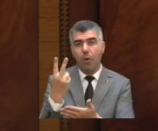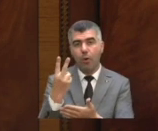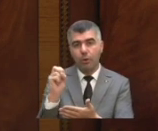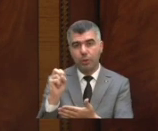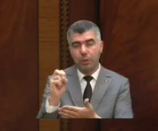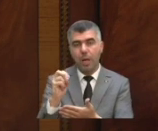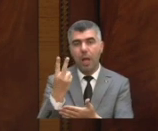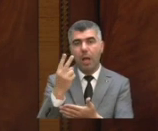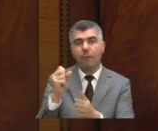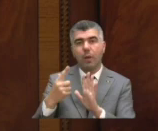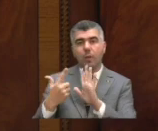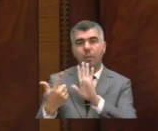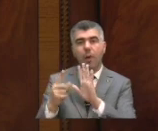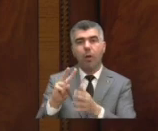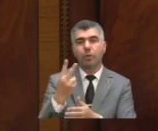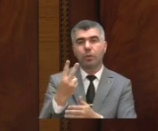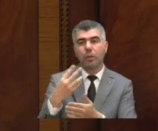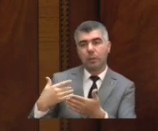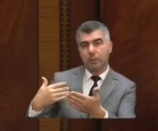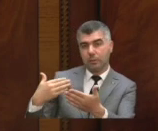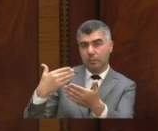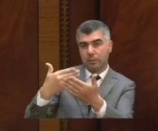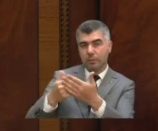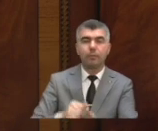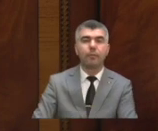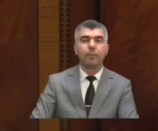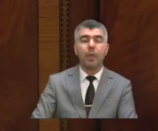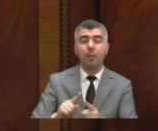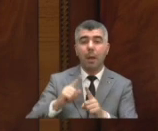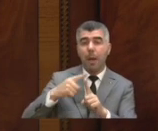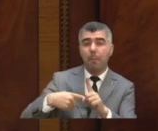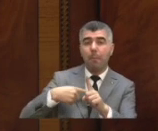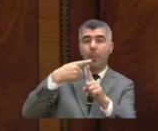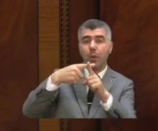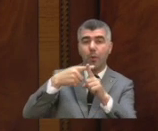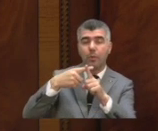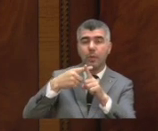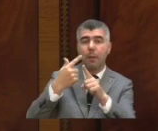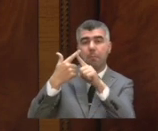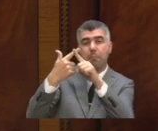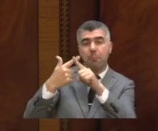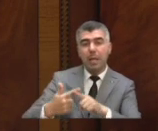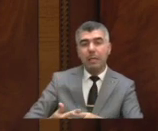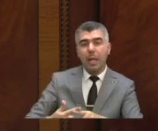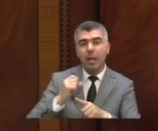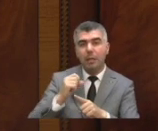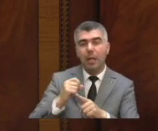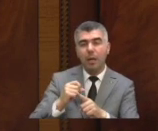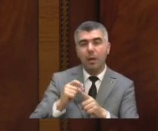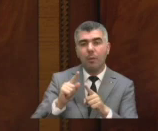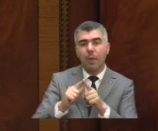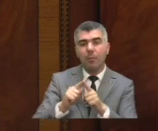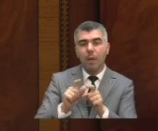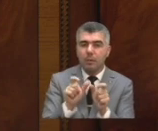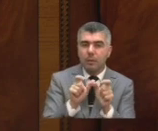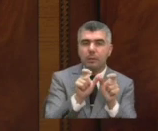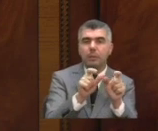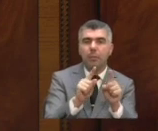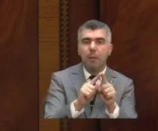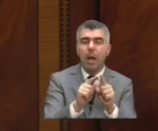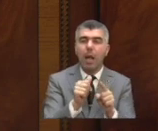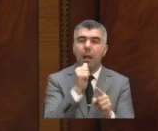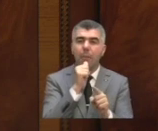2027 وفي هذا الاطار فقد تم الرفع من الاعتمادات الماليه المخصصه لقطاع الماء ب